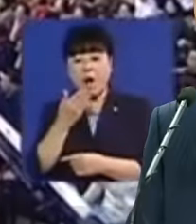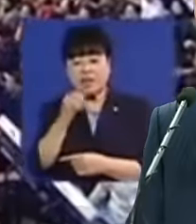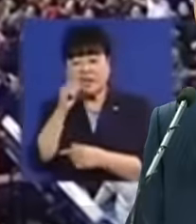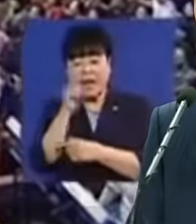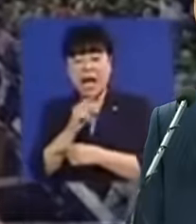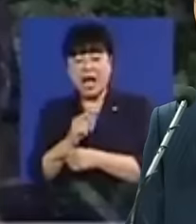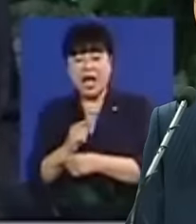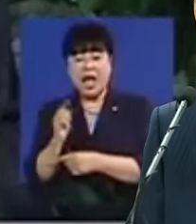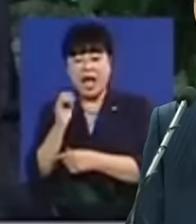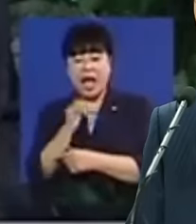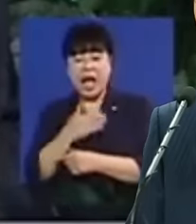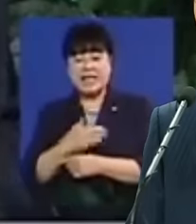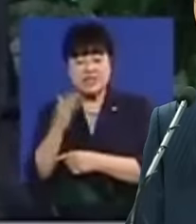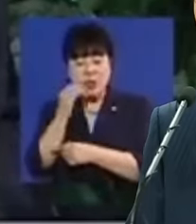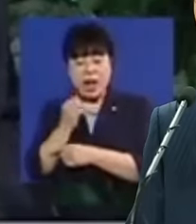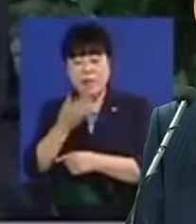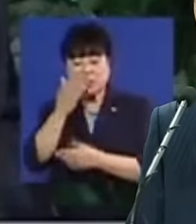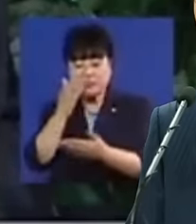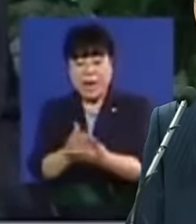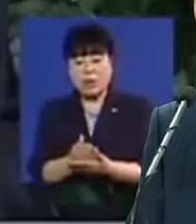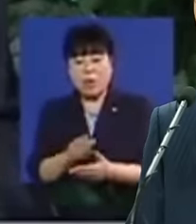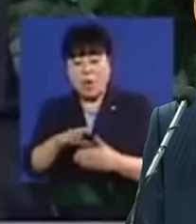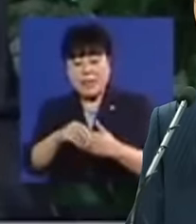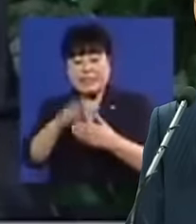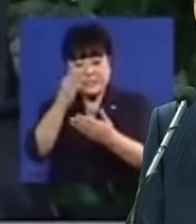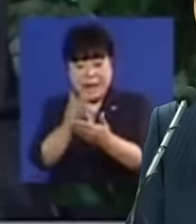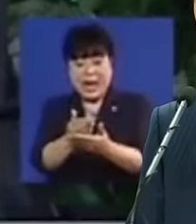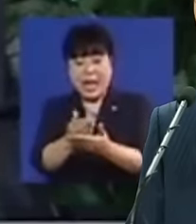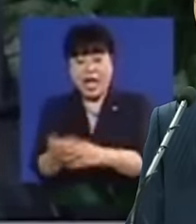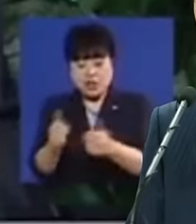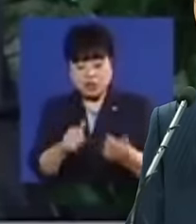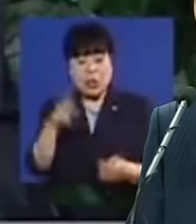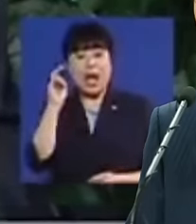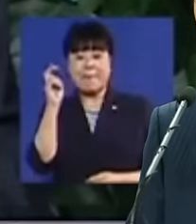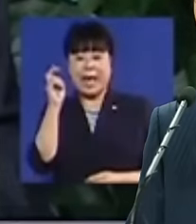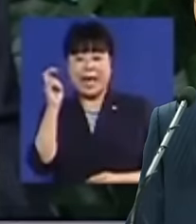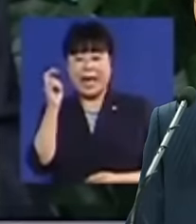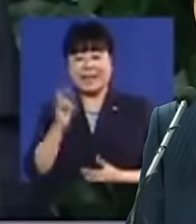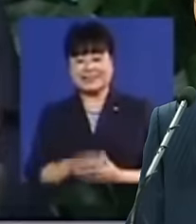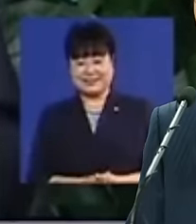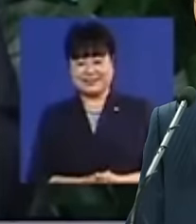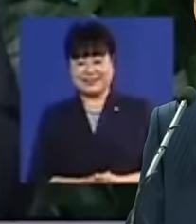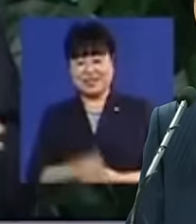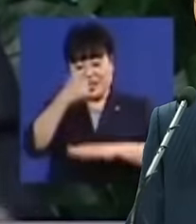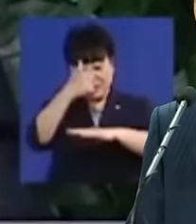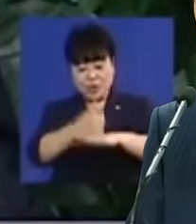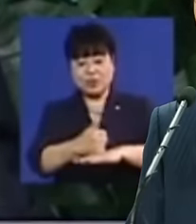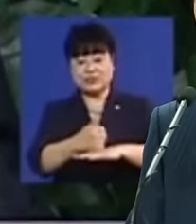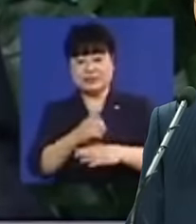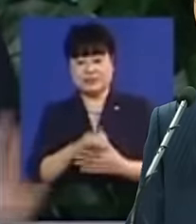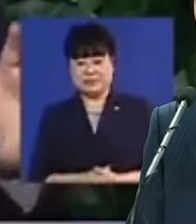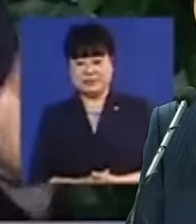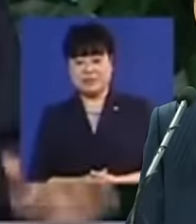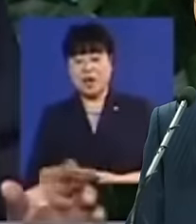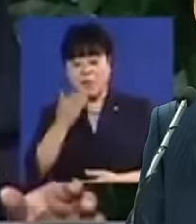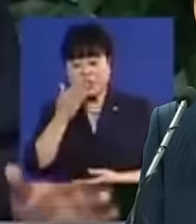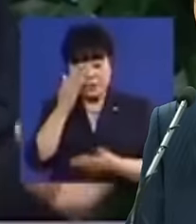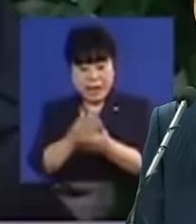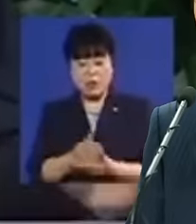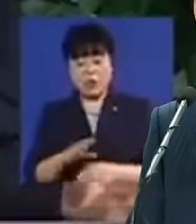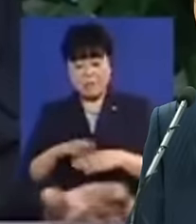아는 실과는 먹지도 말고 만지지도 말라 죽을까 하노라. 뭐 결론 내려버렸습니다. 먹지도